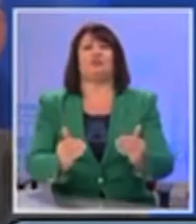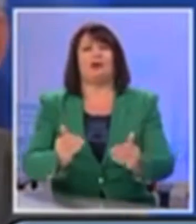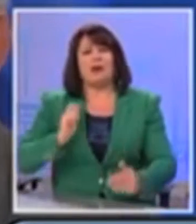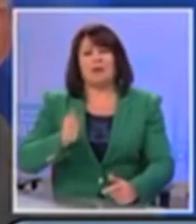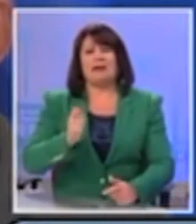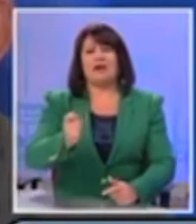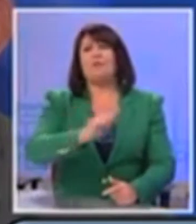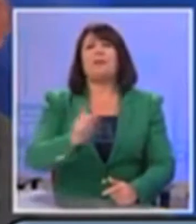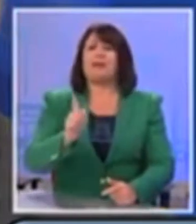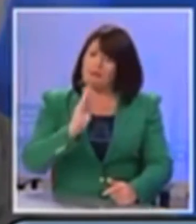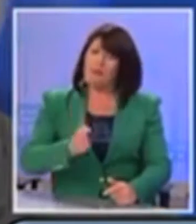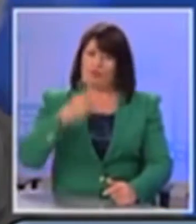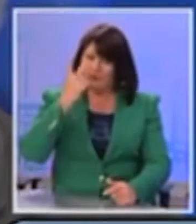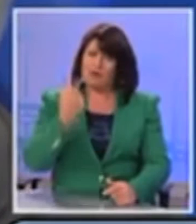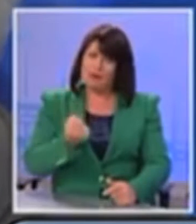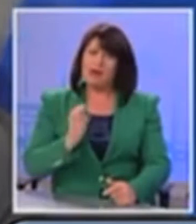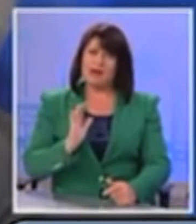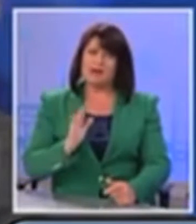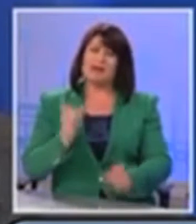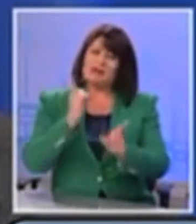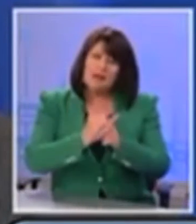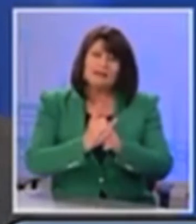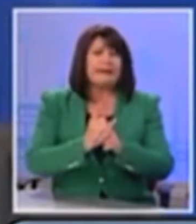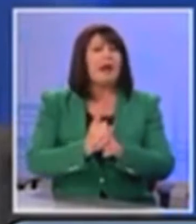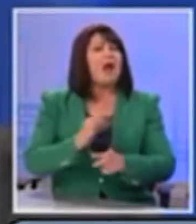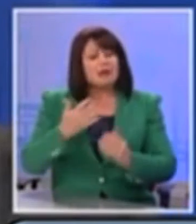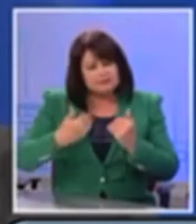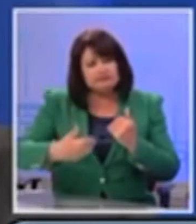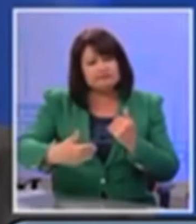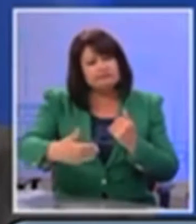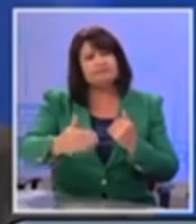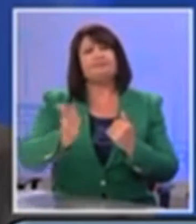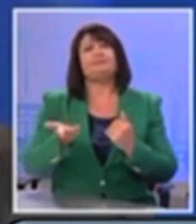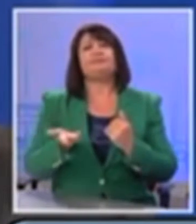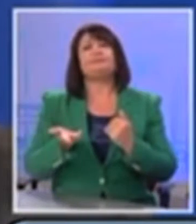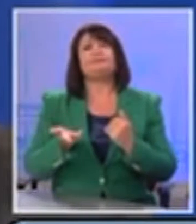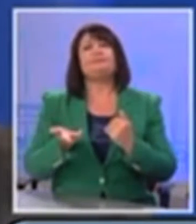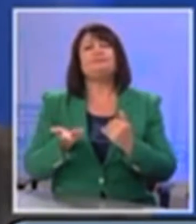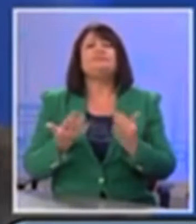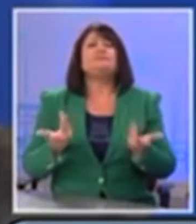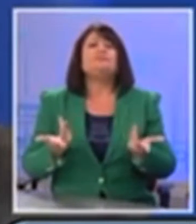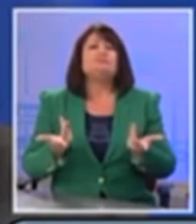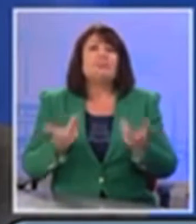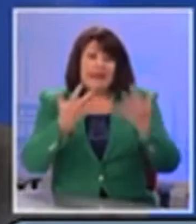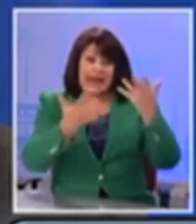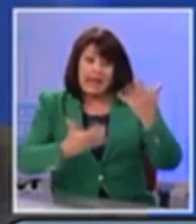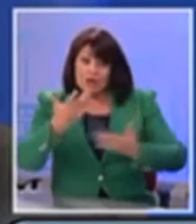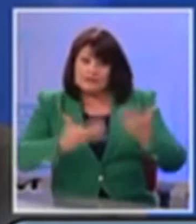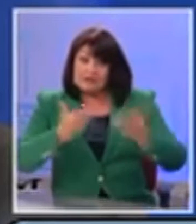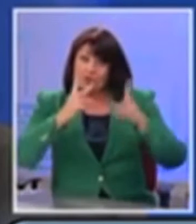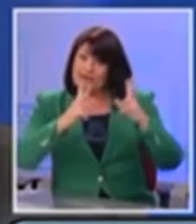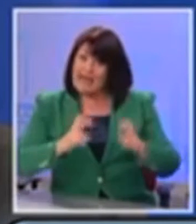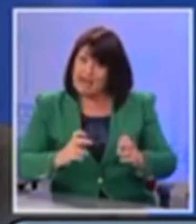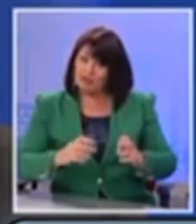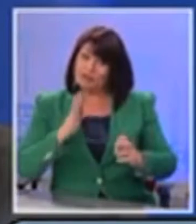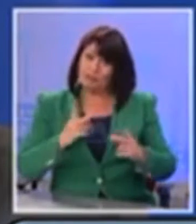l'audit, mentionné au 10e principe. C'est un droit fondamental, le droit